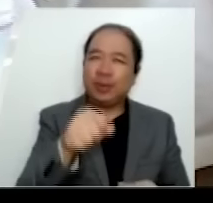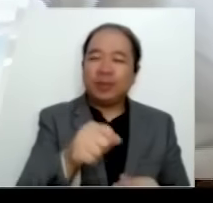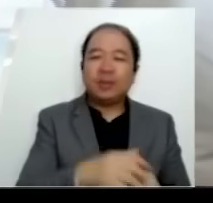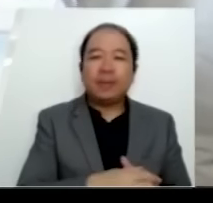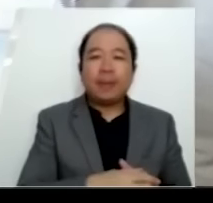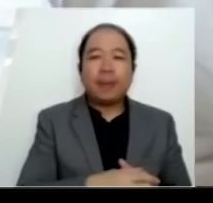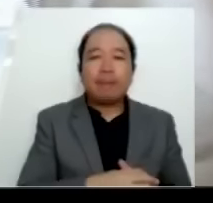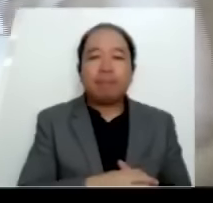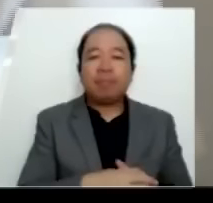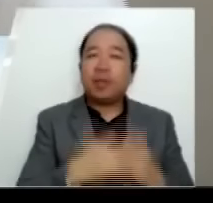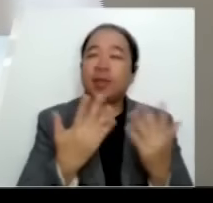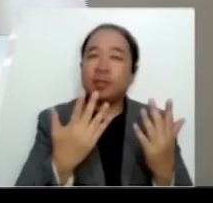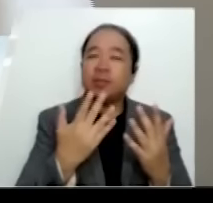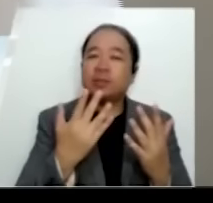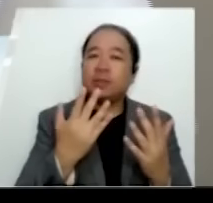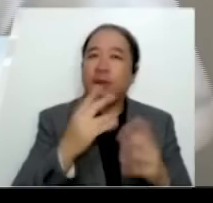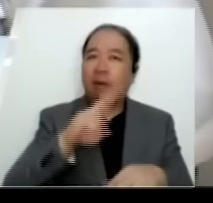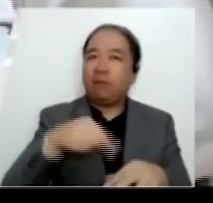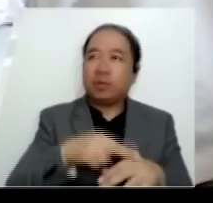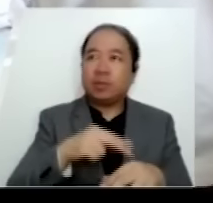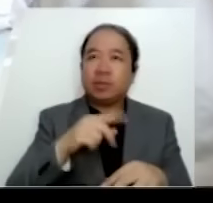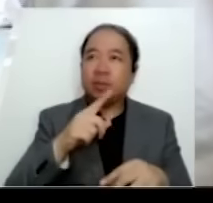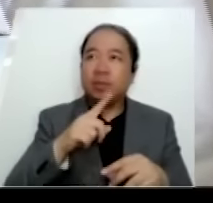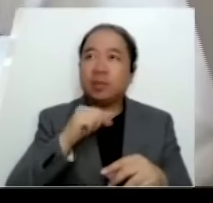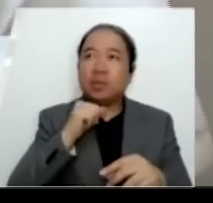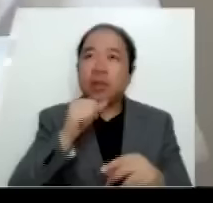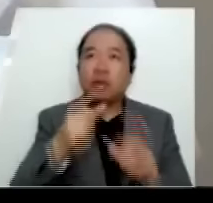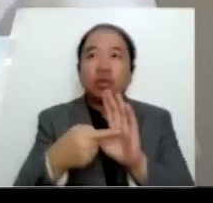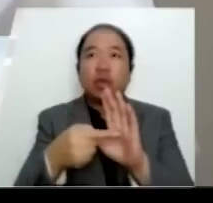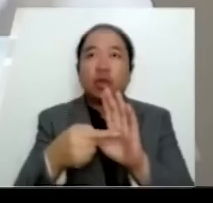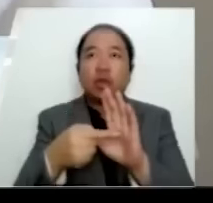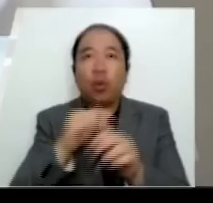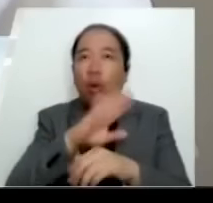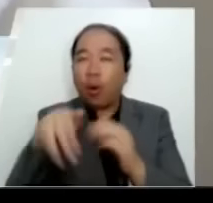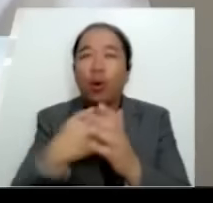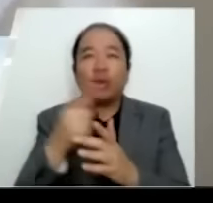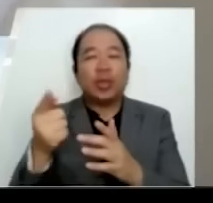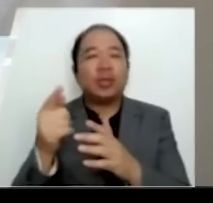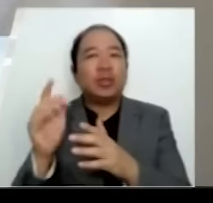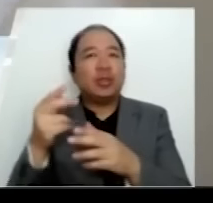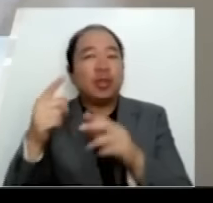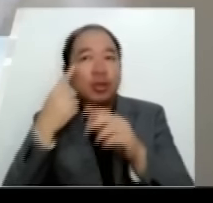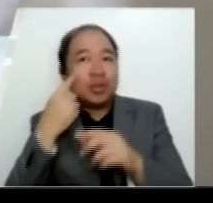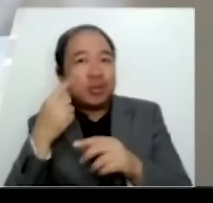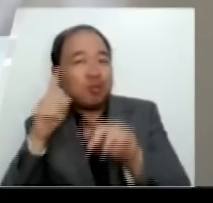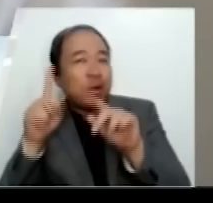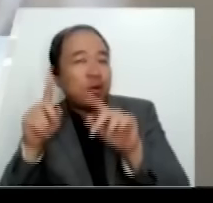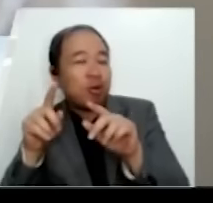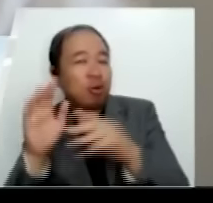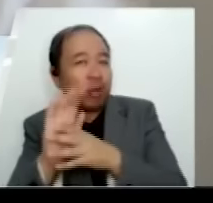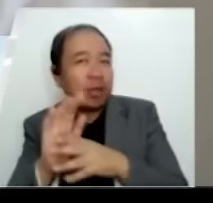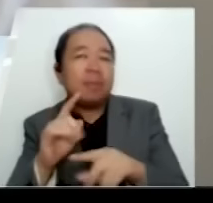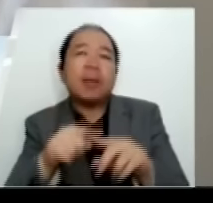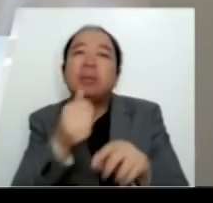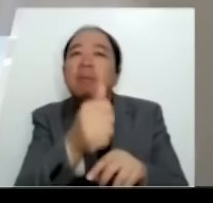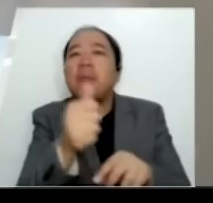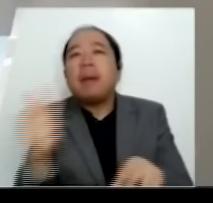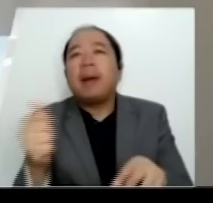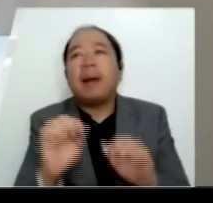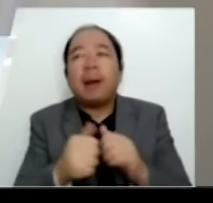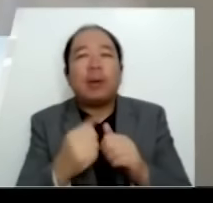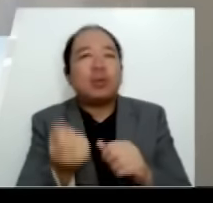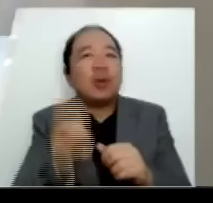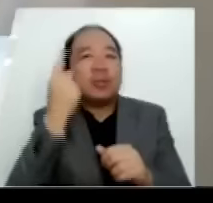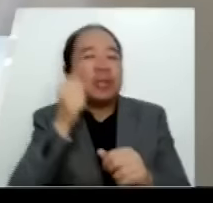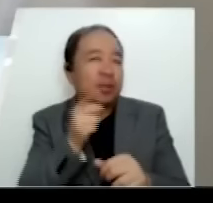natin sasabihin lahat sa trailer. We don't wanna spoil anything. So, kanya-kanyang, bahala na kayo kung ano interpretation niyo doon. But one thing's for